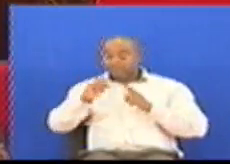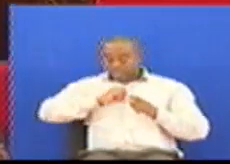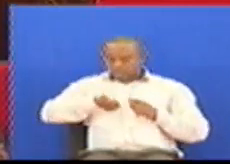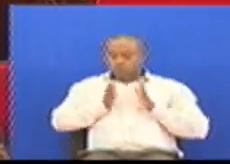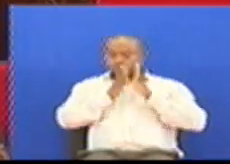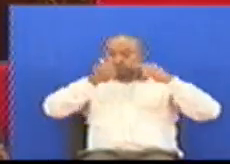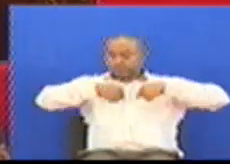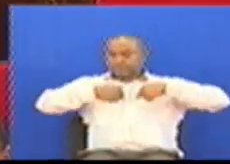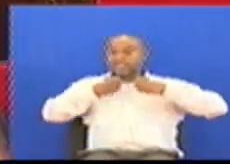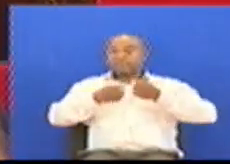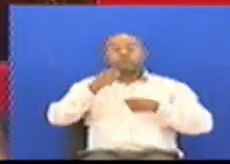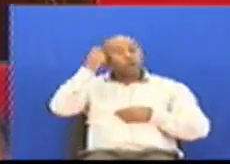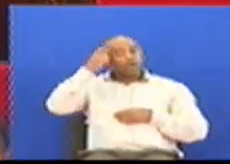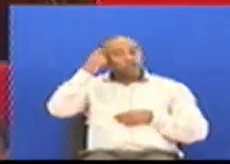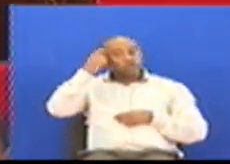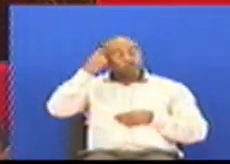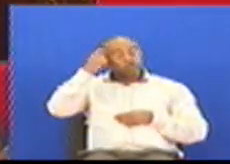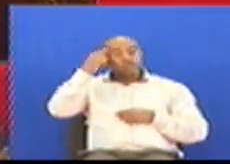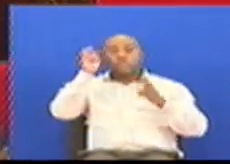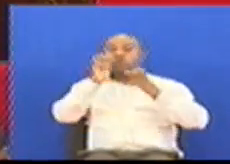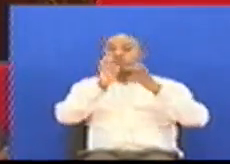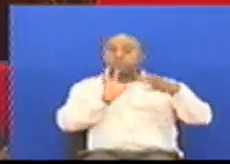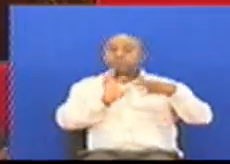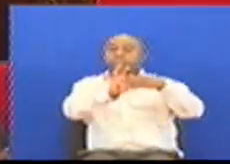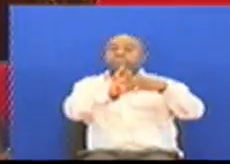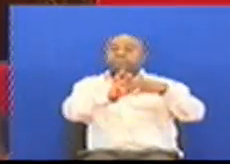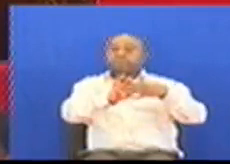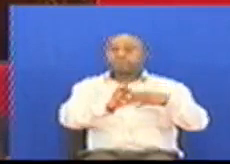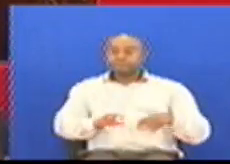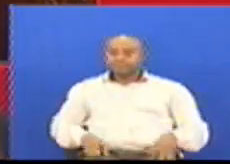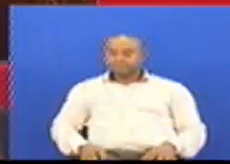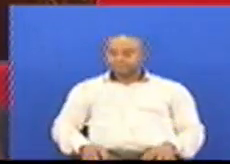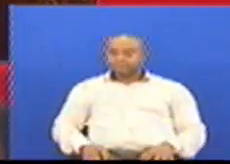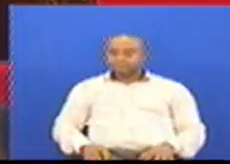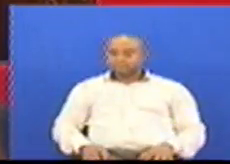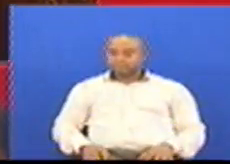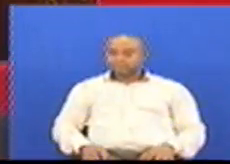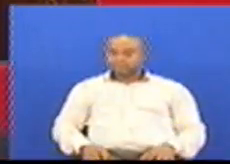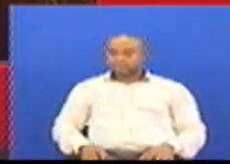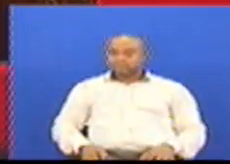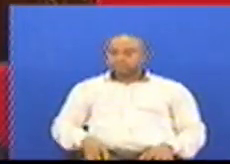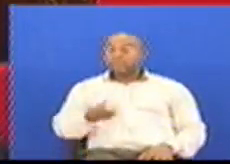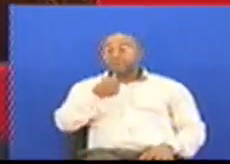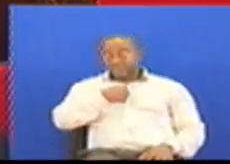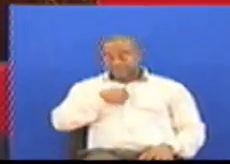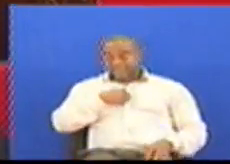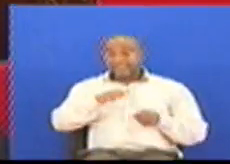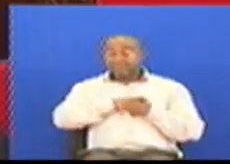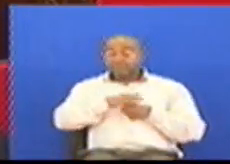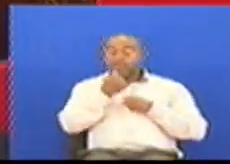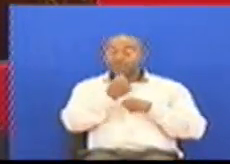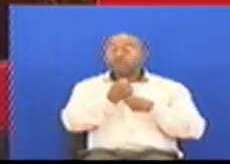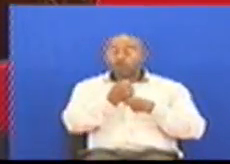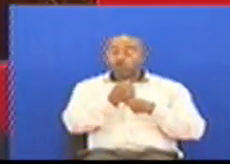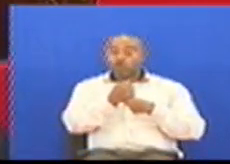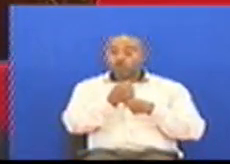kwa kutoa wazo hilo kwamba kuwapelekea umeme katika nyumba zao. Kwa hiyo niombe sasa, isiwe kama mbunge nimetumia mfuko wa jimbo, niombe